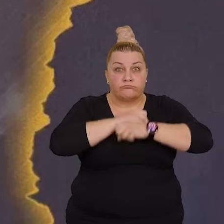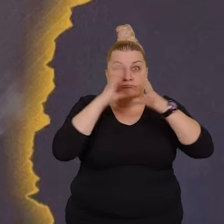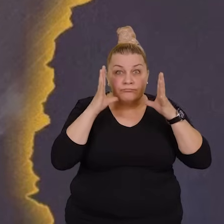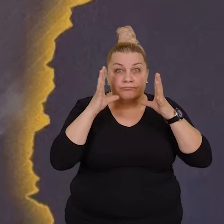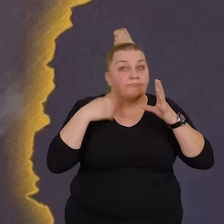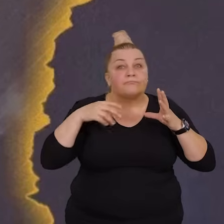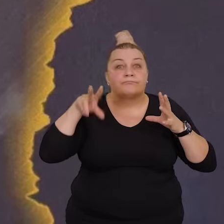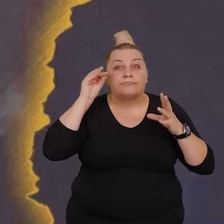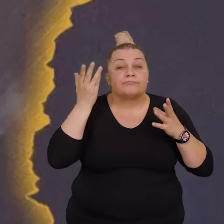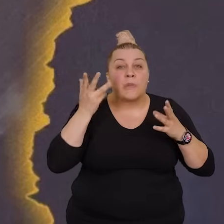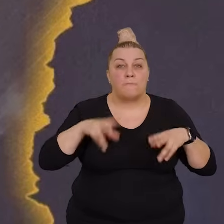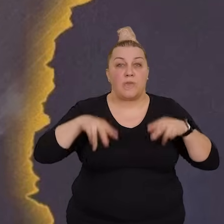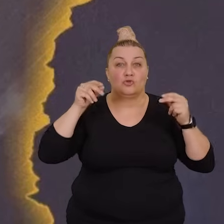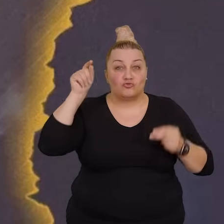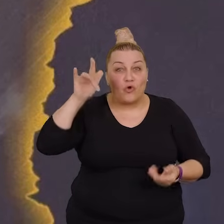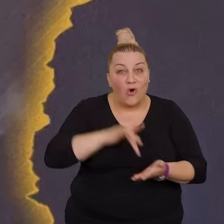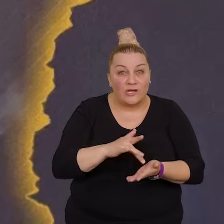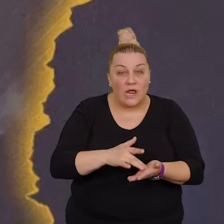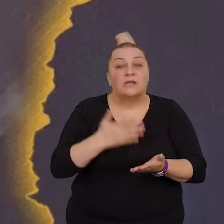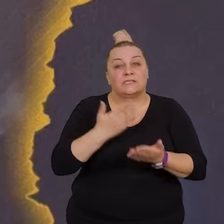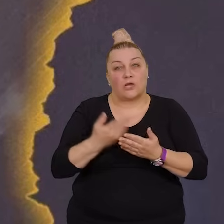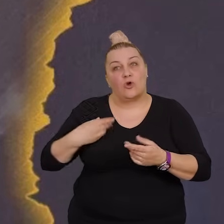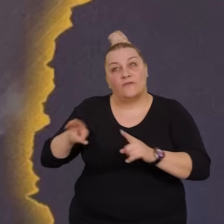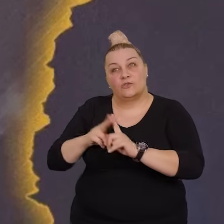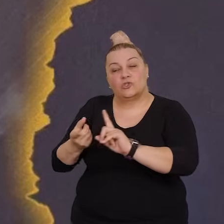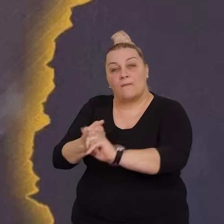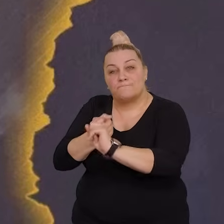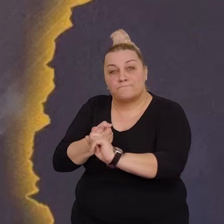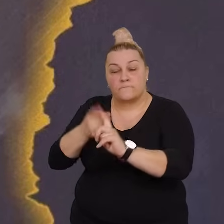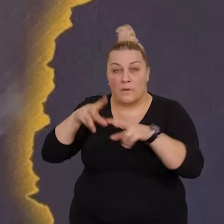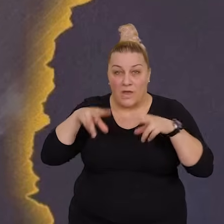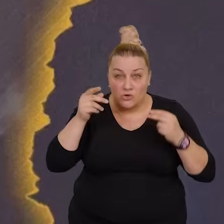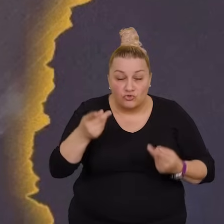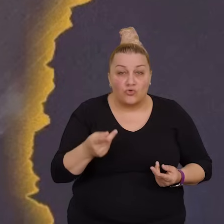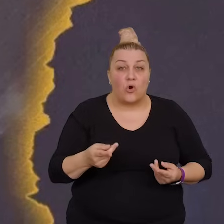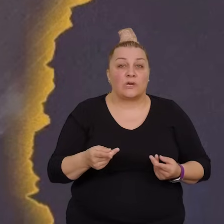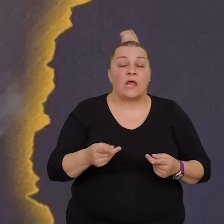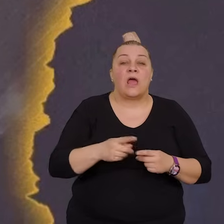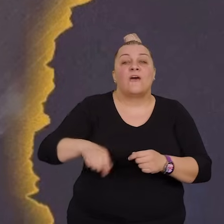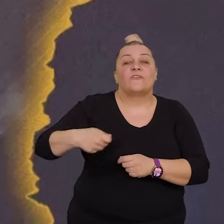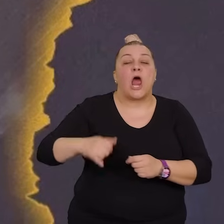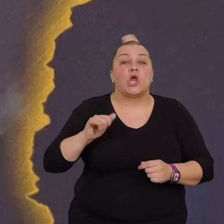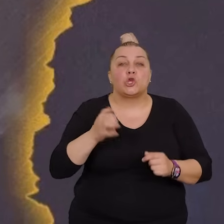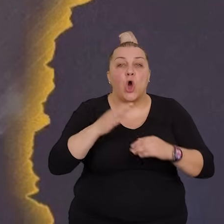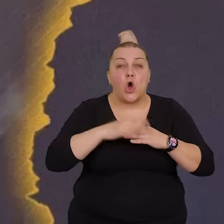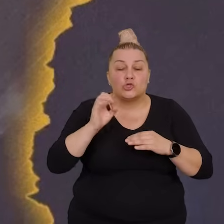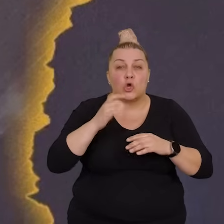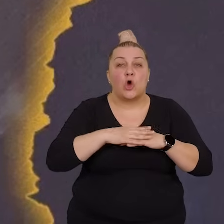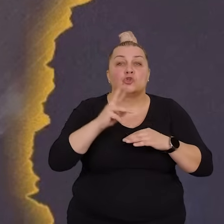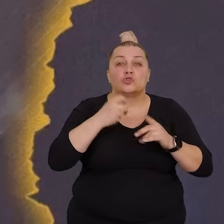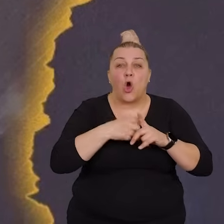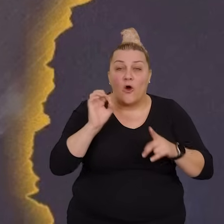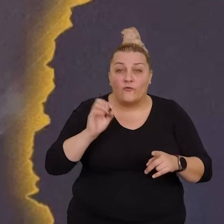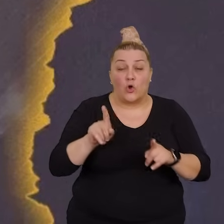spoznao u Međugorju. Ja sam zbog toga vezan za Međugorje, vezan sam i uz Fra Jozu Zovka, vezan sam uz fratre